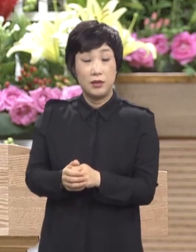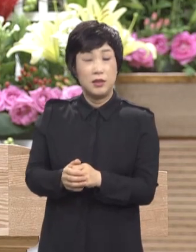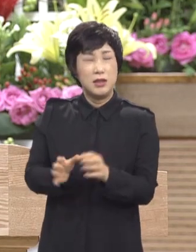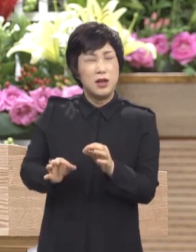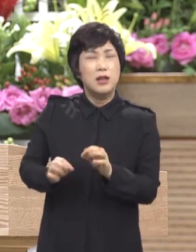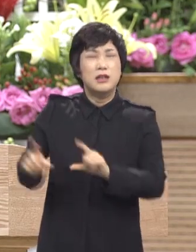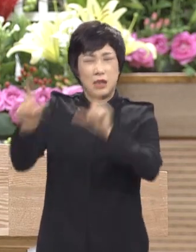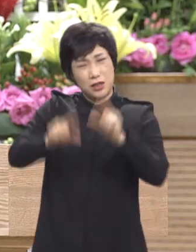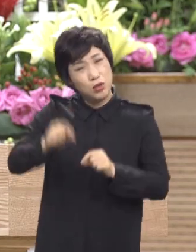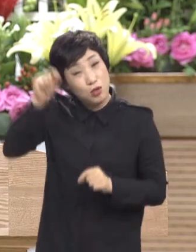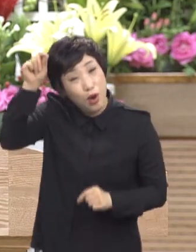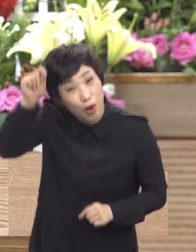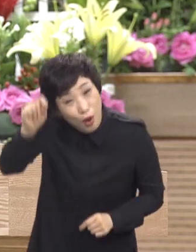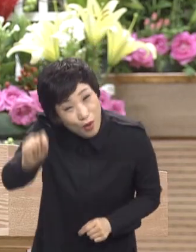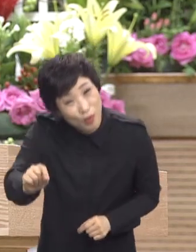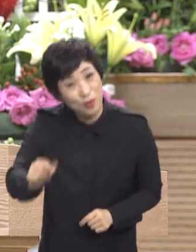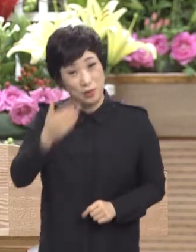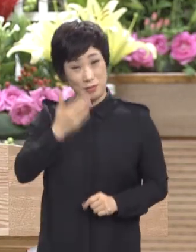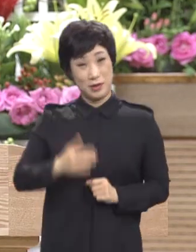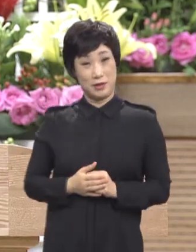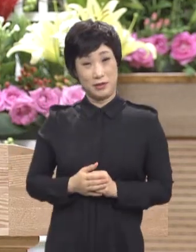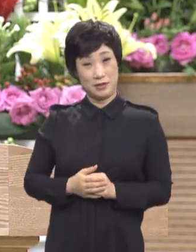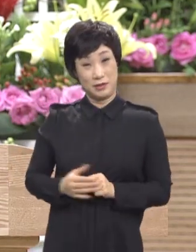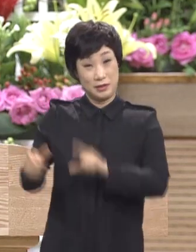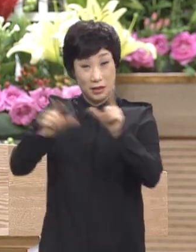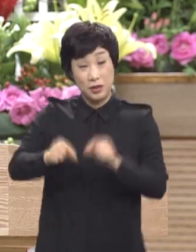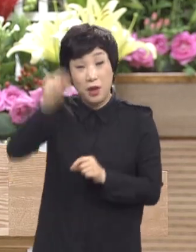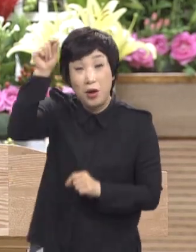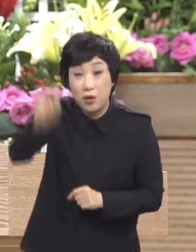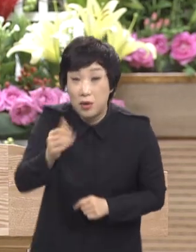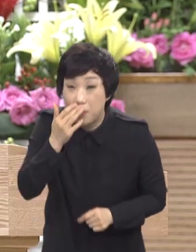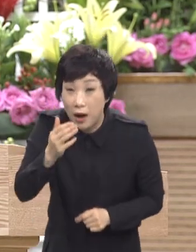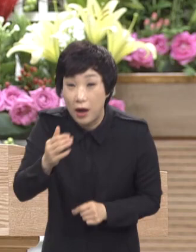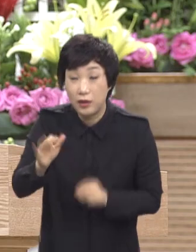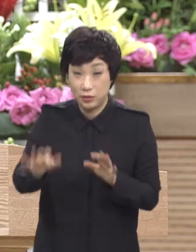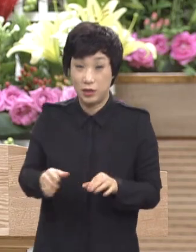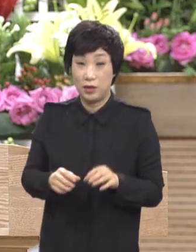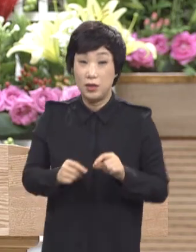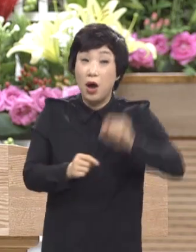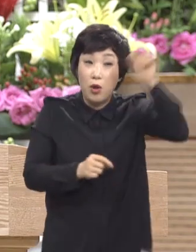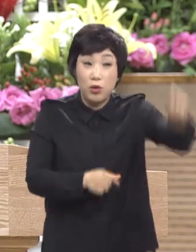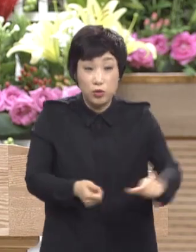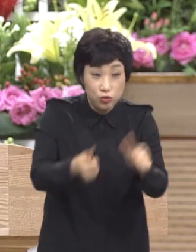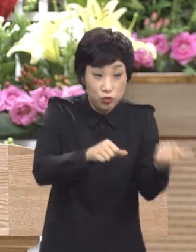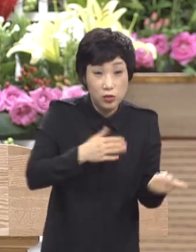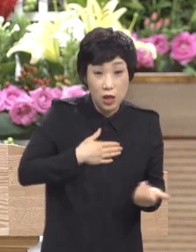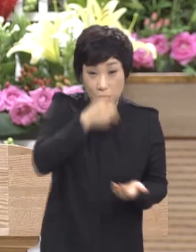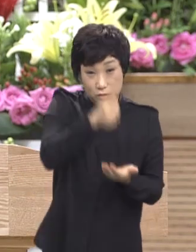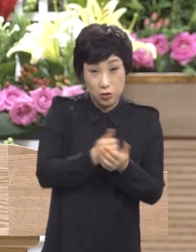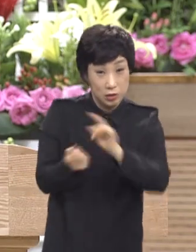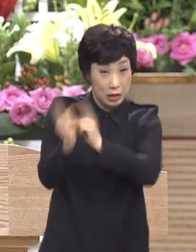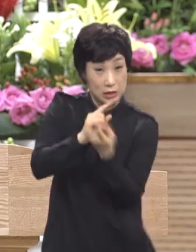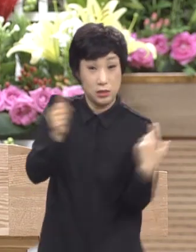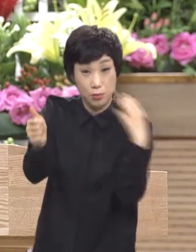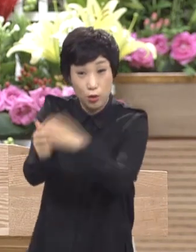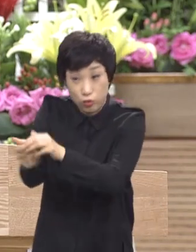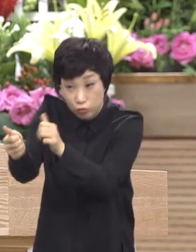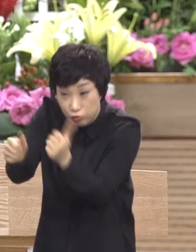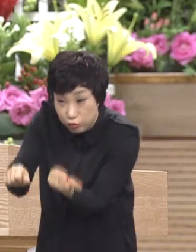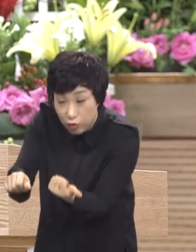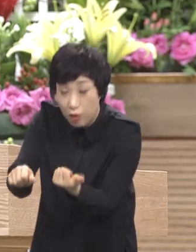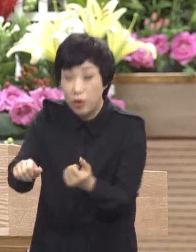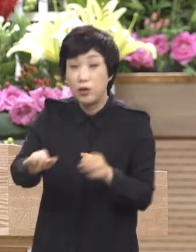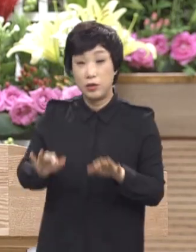영원히 사시는 분이요 영원히 사시는 분이 영원히 죽을 죄를 짊어지고 죽으시는 순간